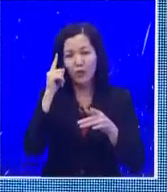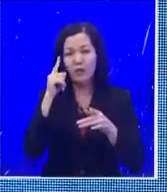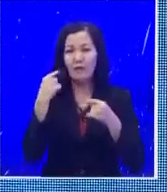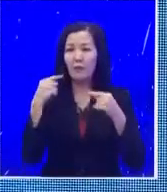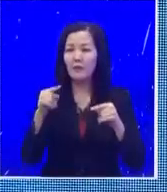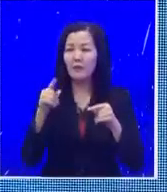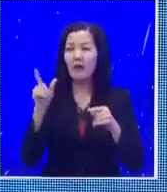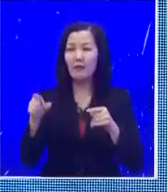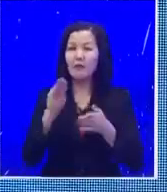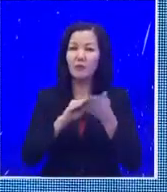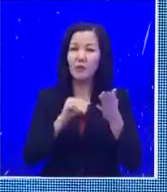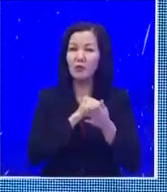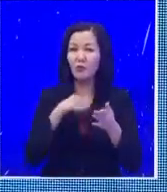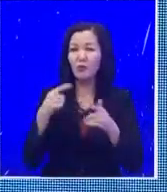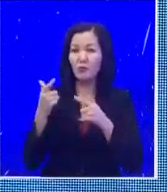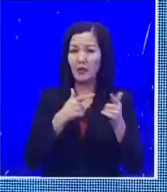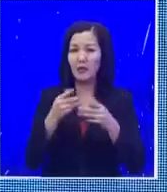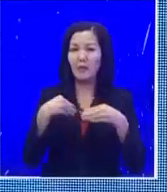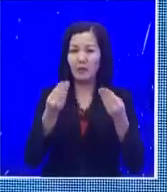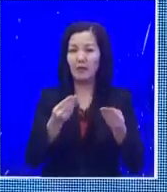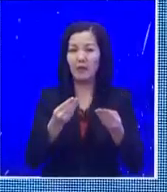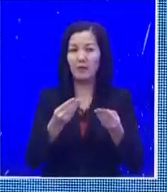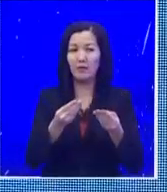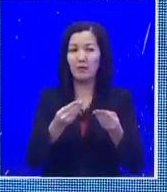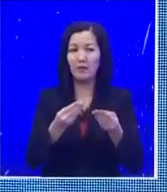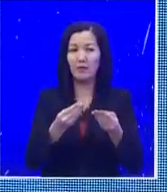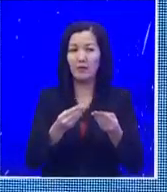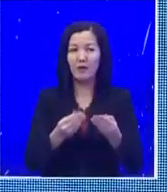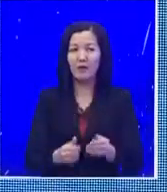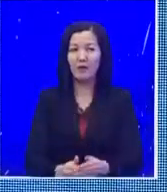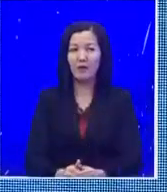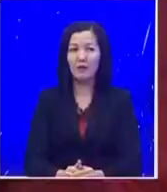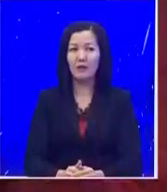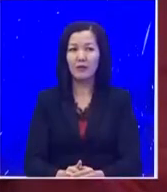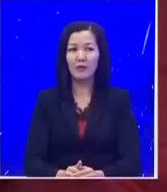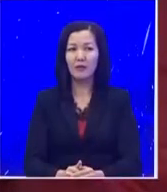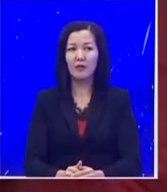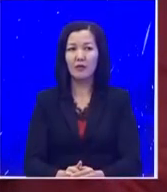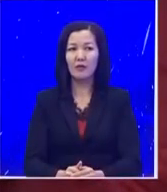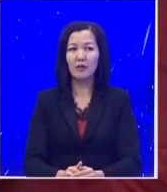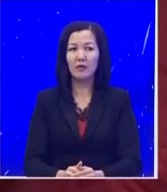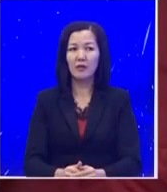Потому что у меня свои подходы, и Галмурат знает, да, где Галмурат? Что я